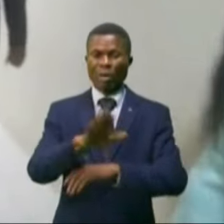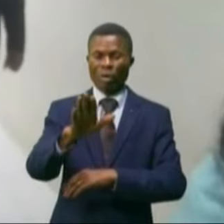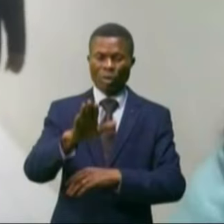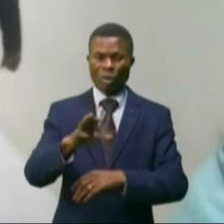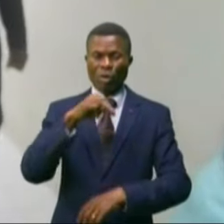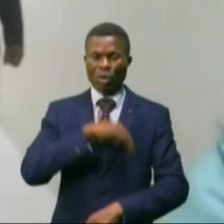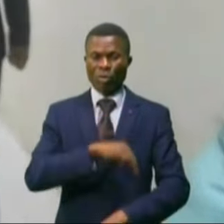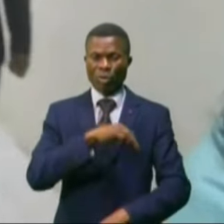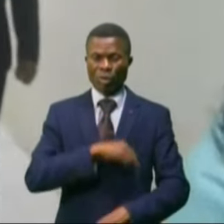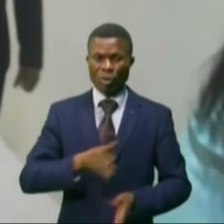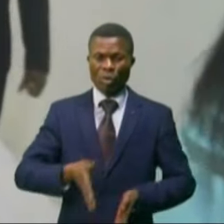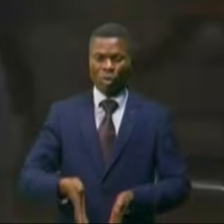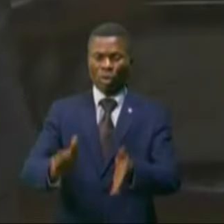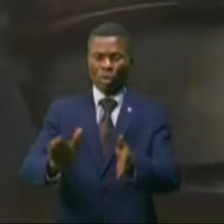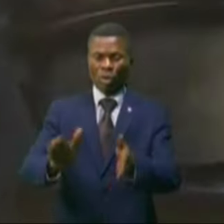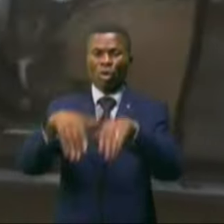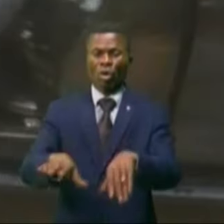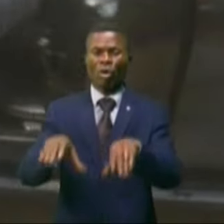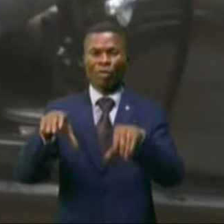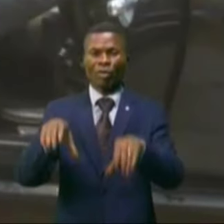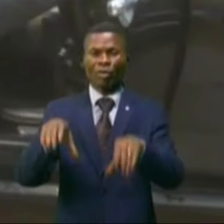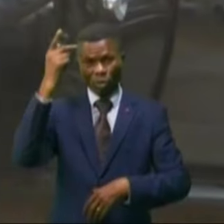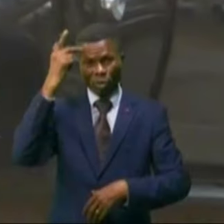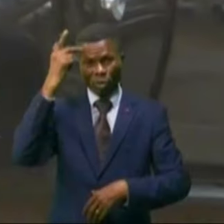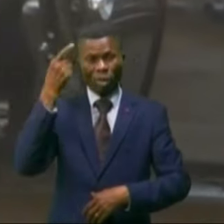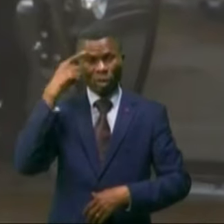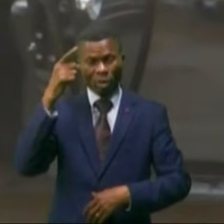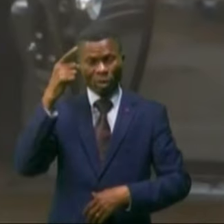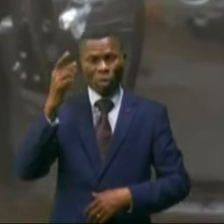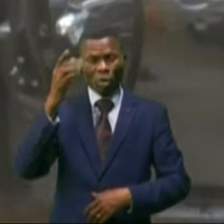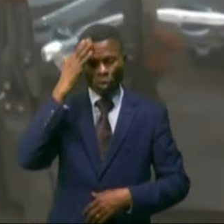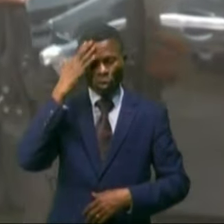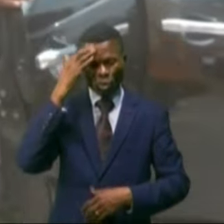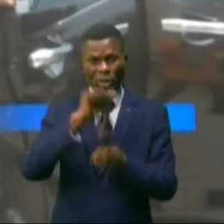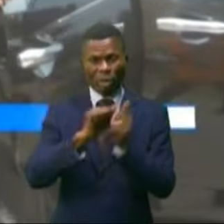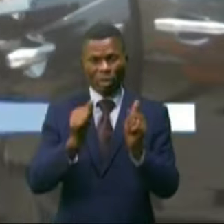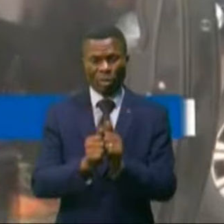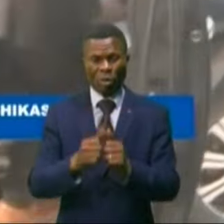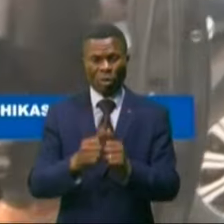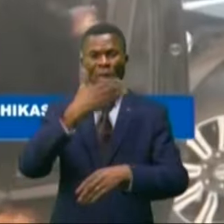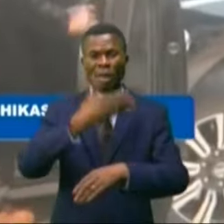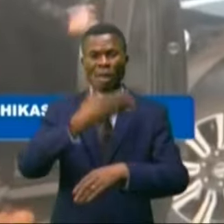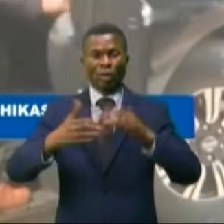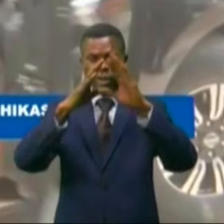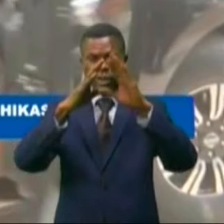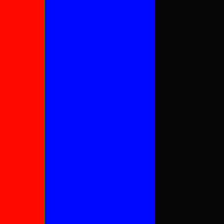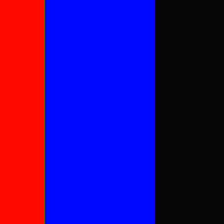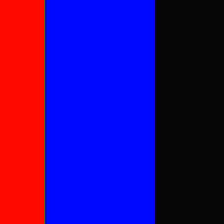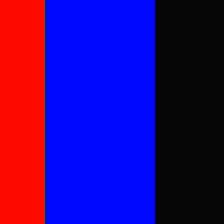mission le long du fleuve Congo à Kinshasa pour faire la lumière sur les allégations